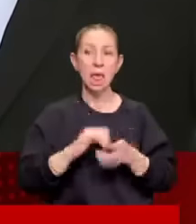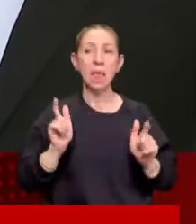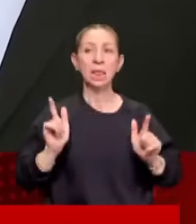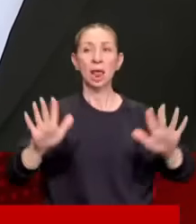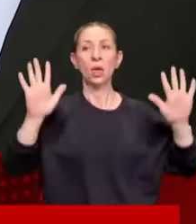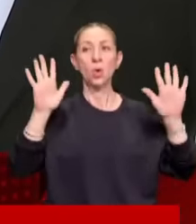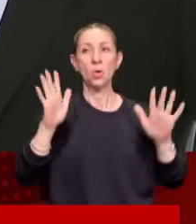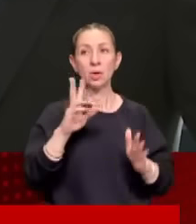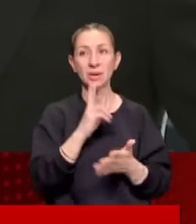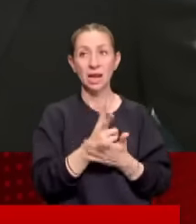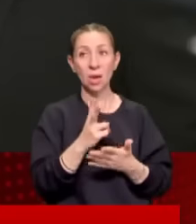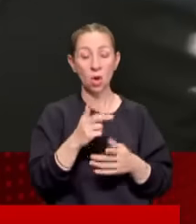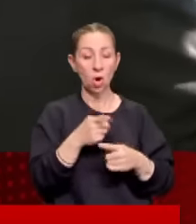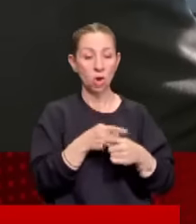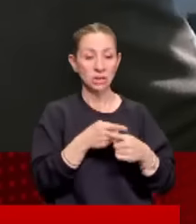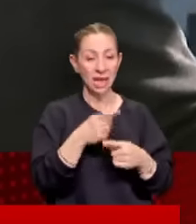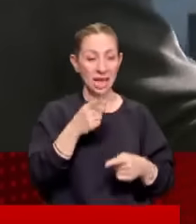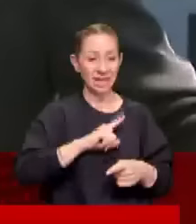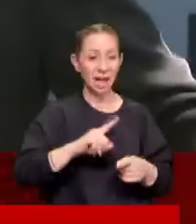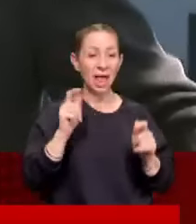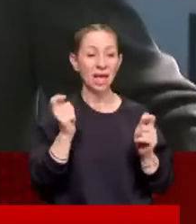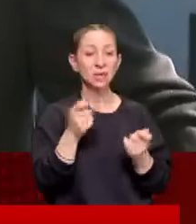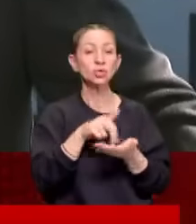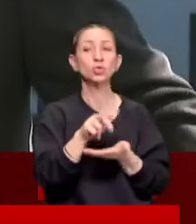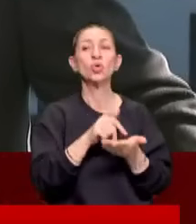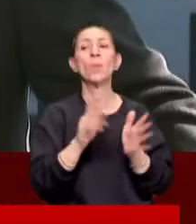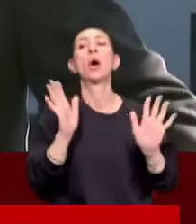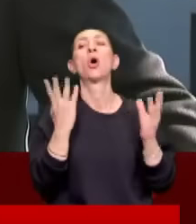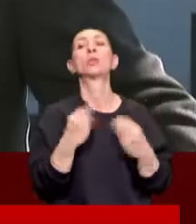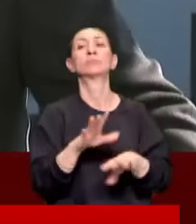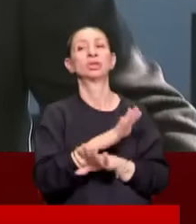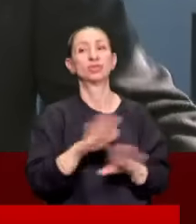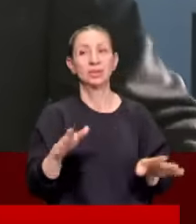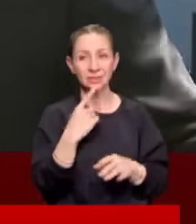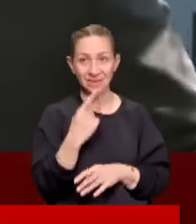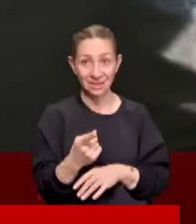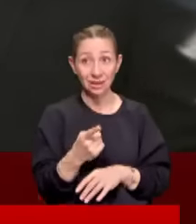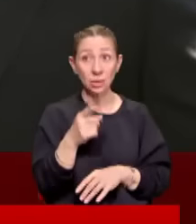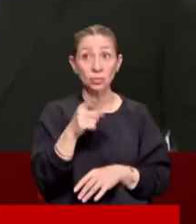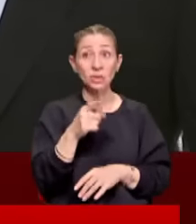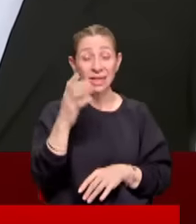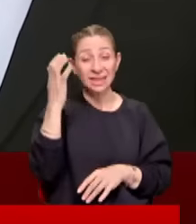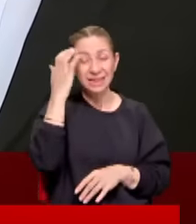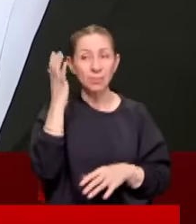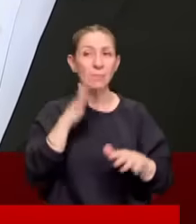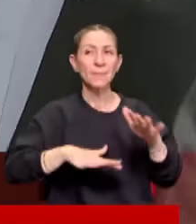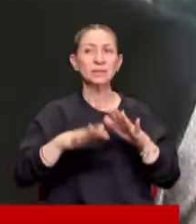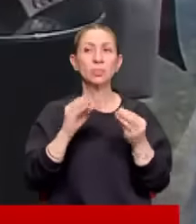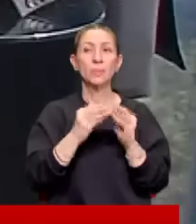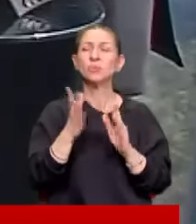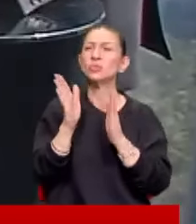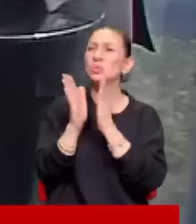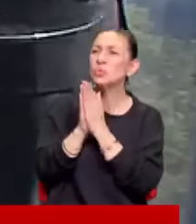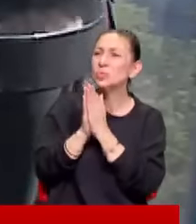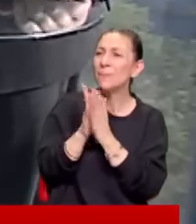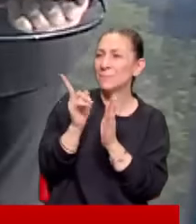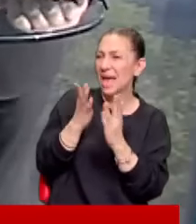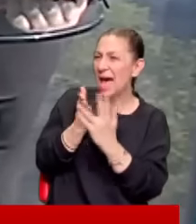yapmama kararı, daha doğrusu ortak adaylarla hareket etmeme kararı verildi. Şimdi buradaki temel problem şimdi şu. Şimdi çok özür dilerim, burada bir araya